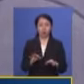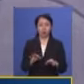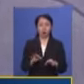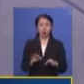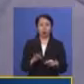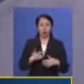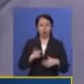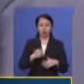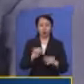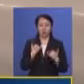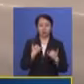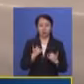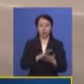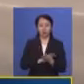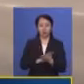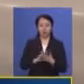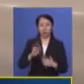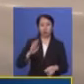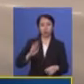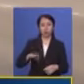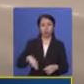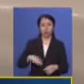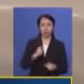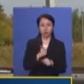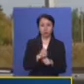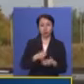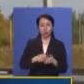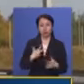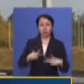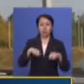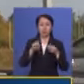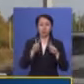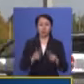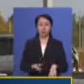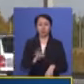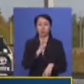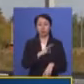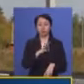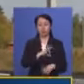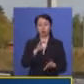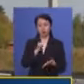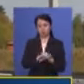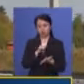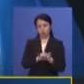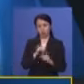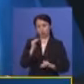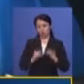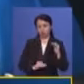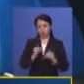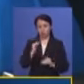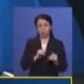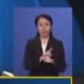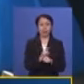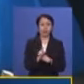Сначала прогазуйте, прочистите, потом сделаем замеры. Специалистами используется сертифицированный прибор для